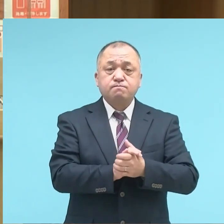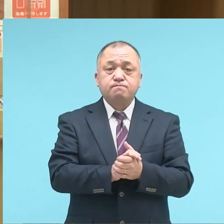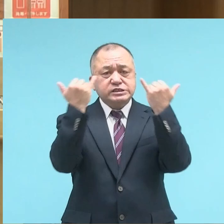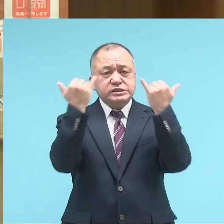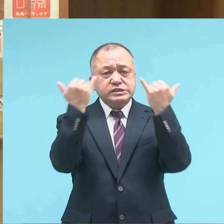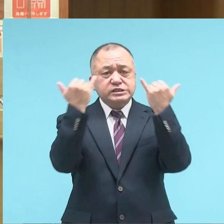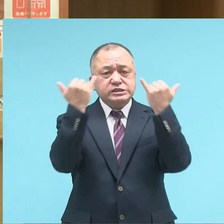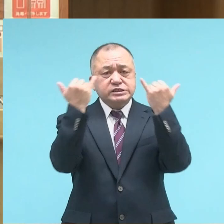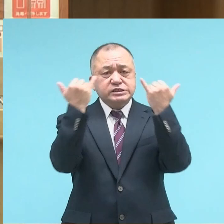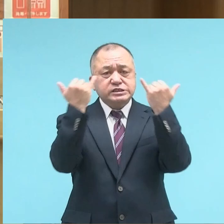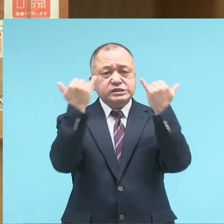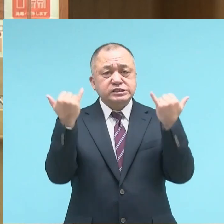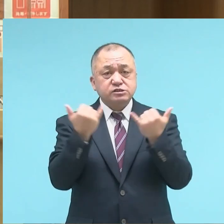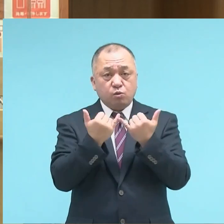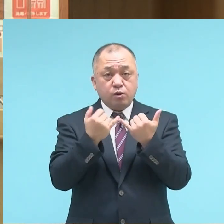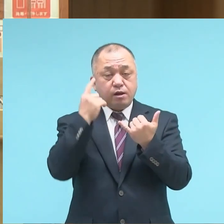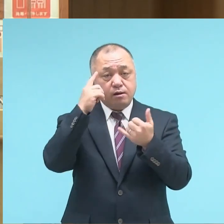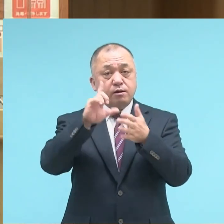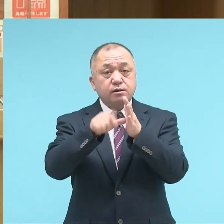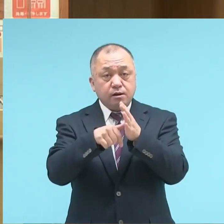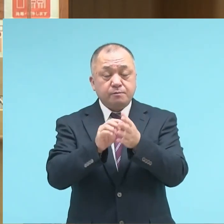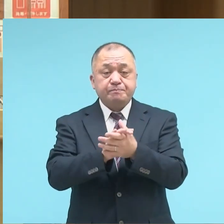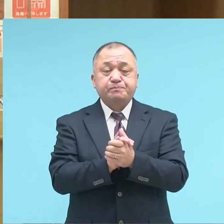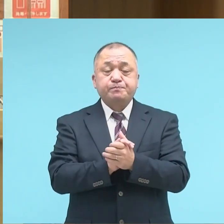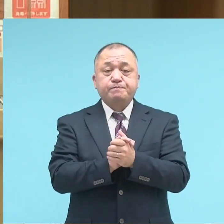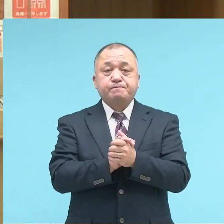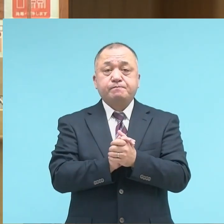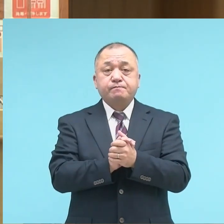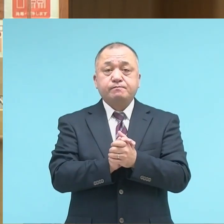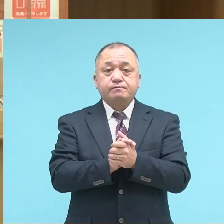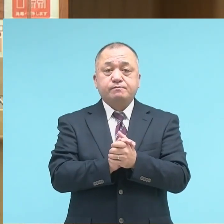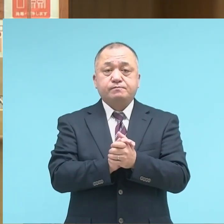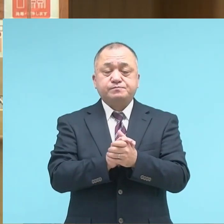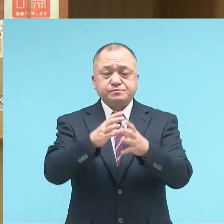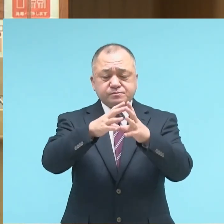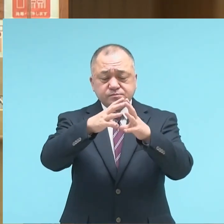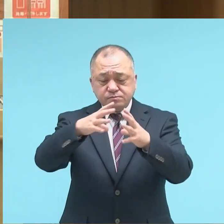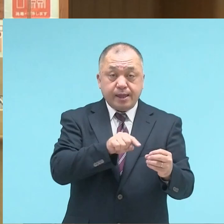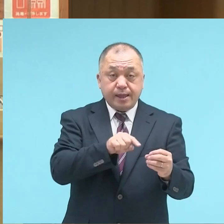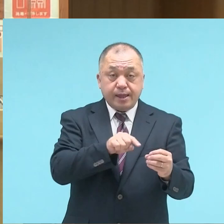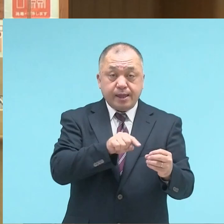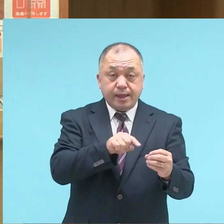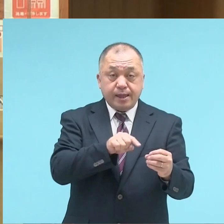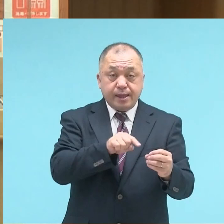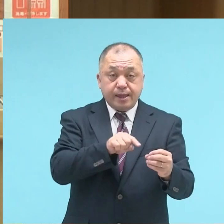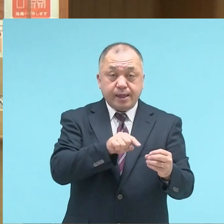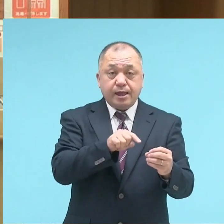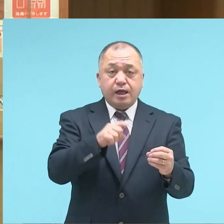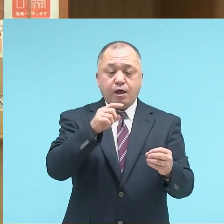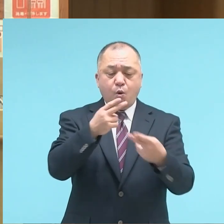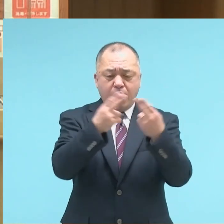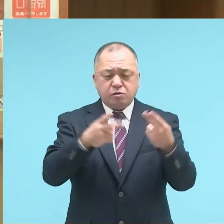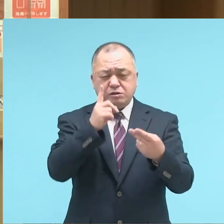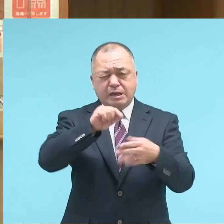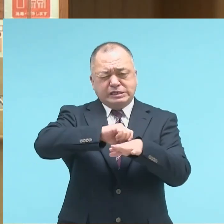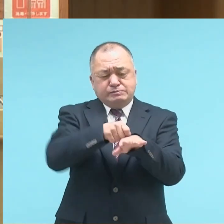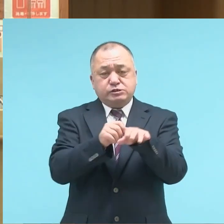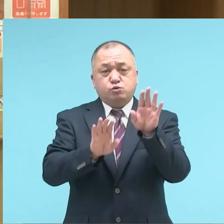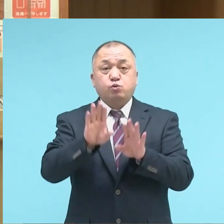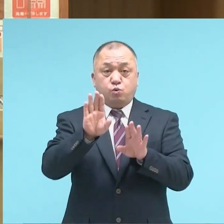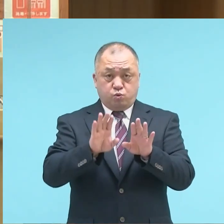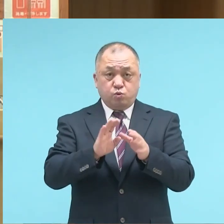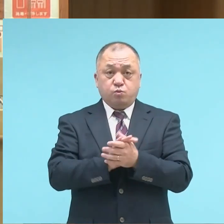して、これは人口に占める状況で考えれば、まあ、全都道府県の中で一番厳しい状況になっていると。いう